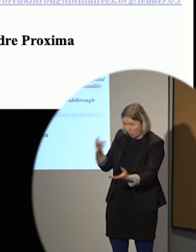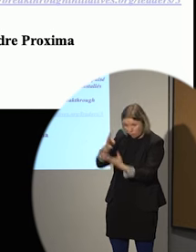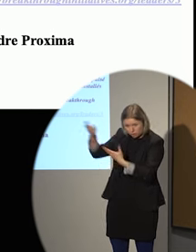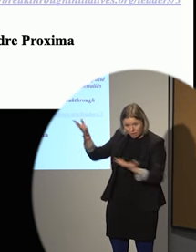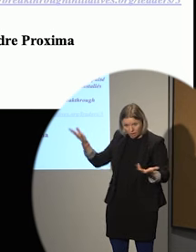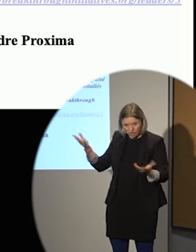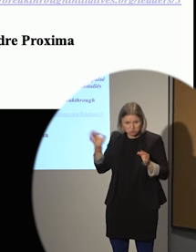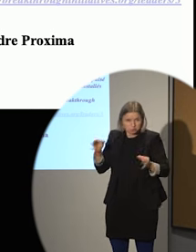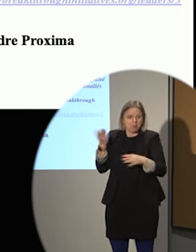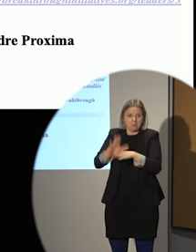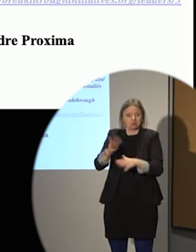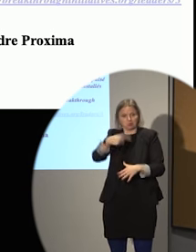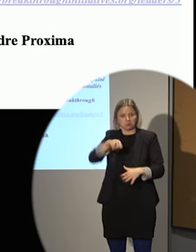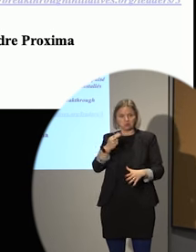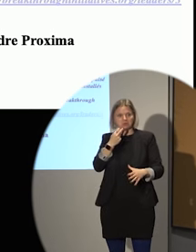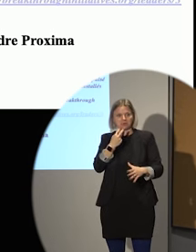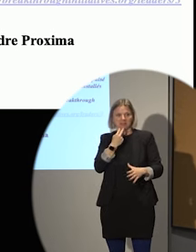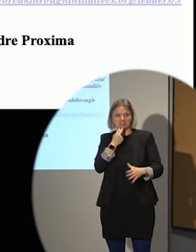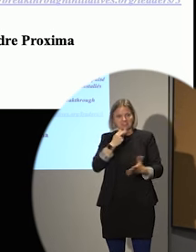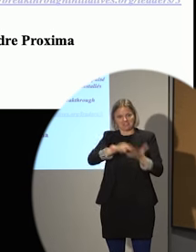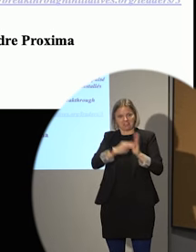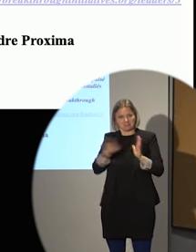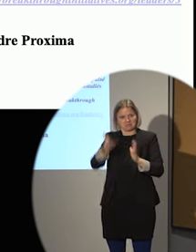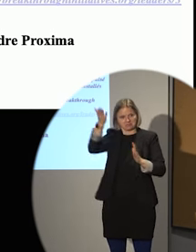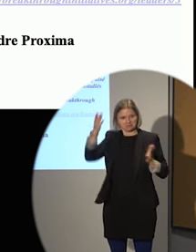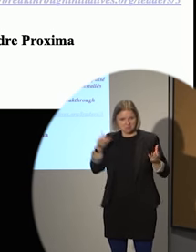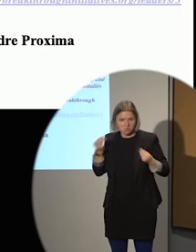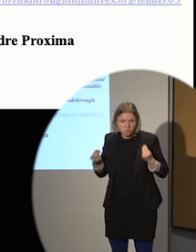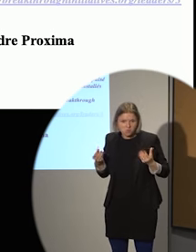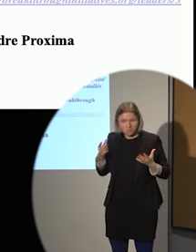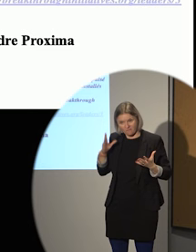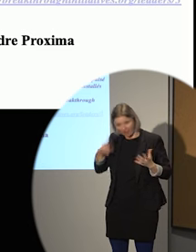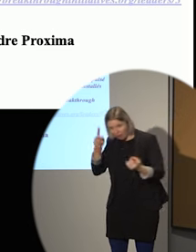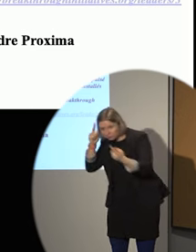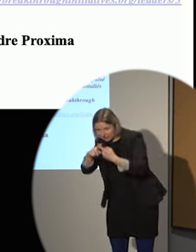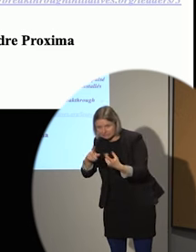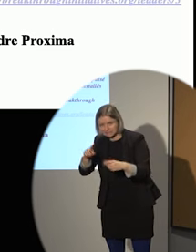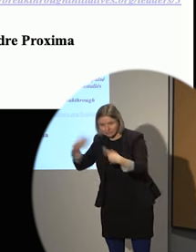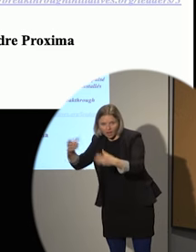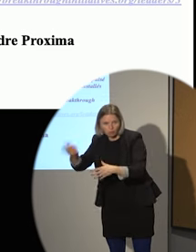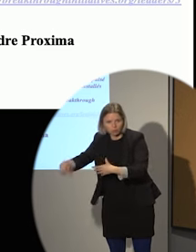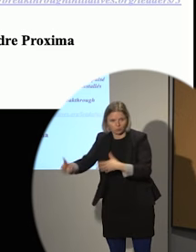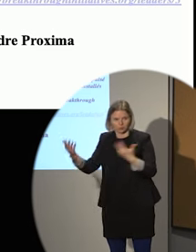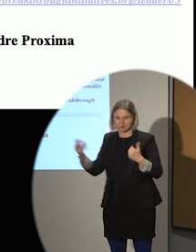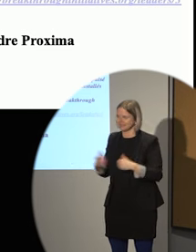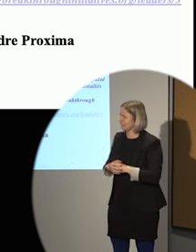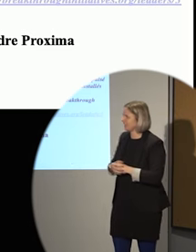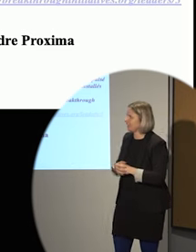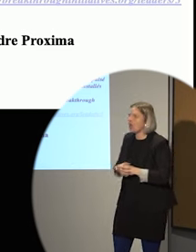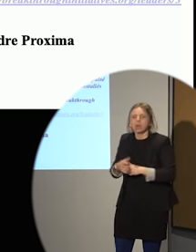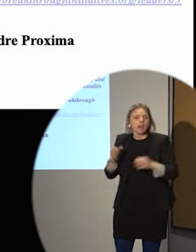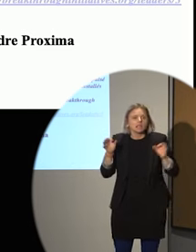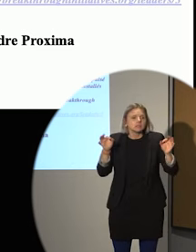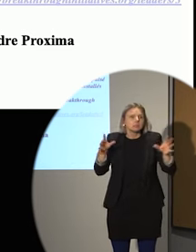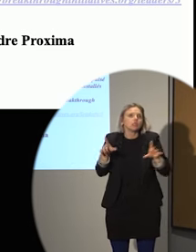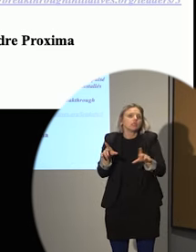la prouesse technique? Ouais. Bon, il y a la prouesse technique. Bon, non. Vous avez vu, ça fait quand même réfléchir d'avoir envoyé les sondes Voyager. On peut se poser la